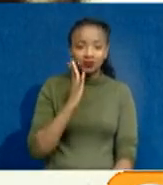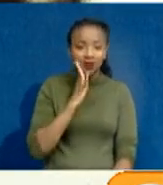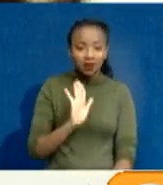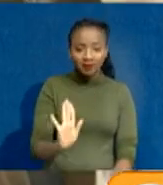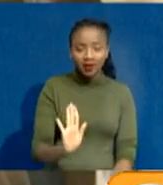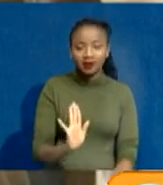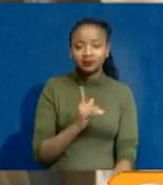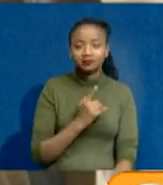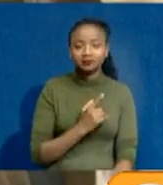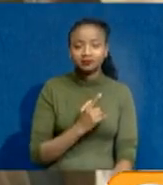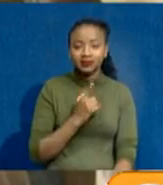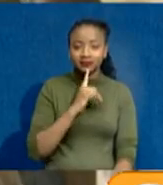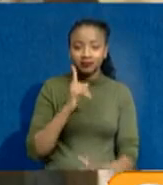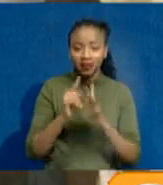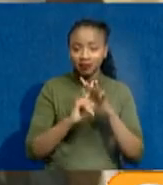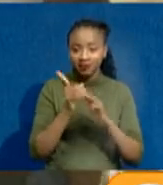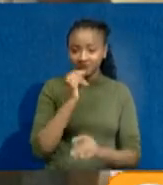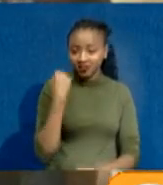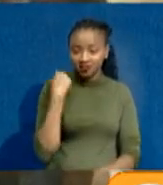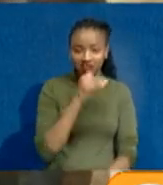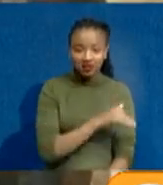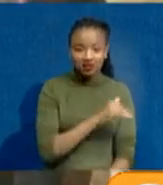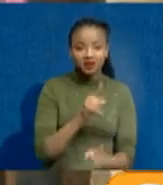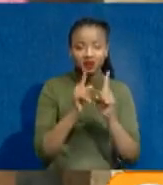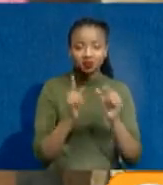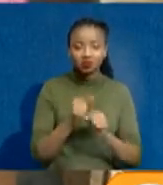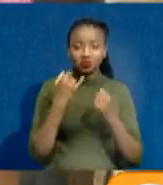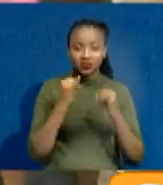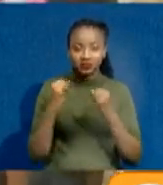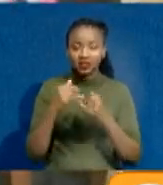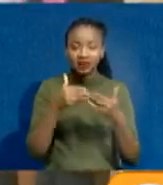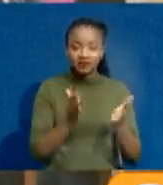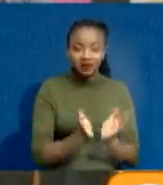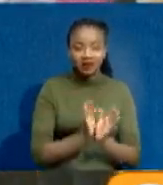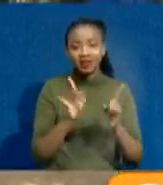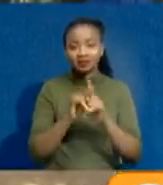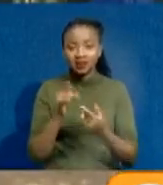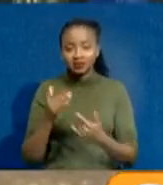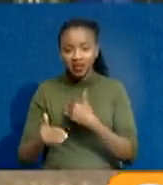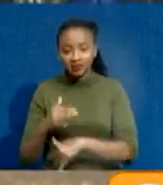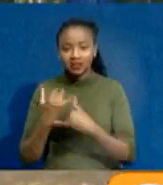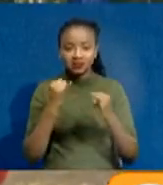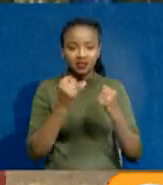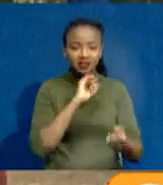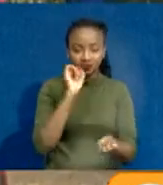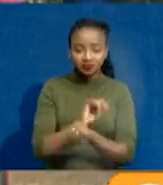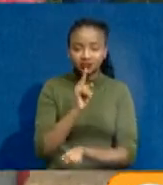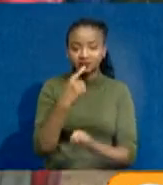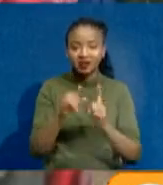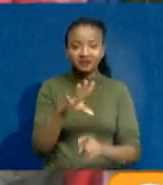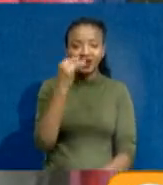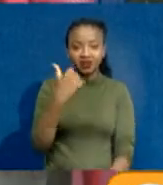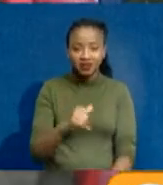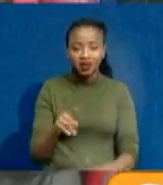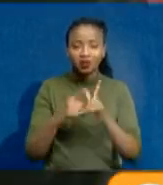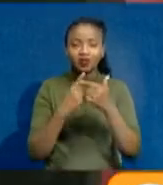yake Blessing Gathigia, alitoweka hapo jana jioni na juhudi zake na za majirani kumtafuta zikaambulia patupu. Baada ya kupiga